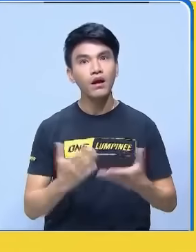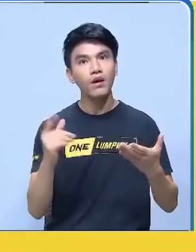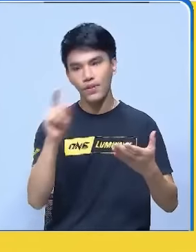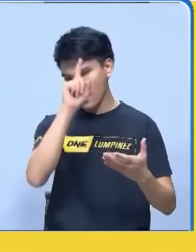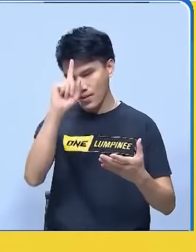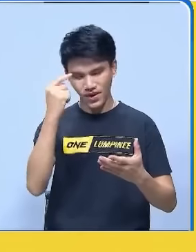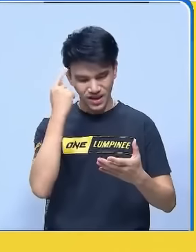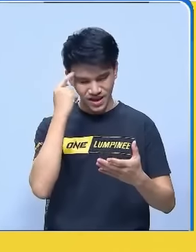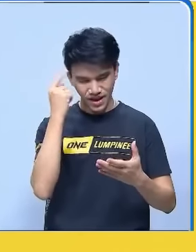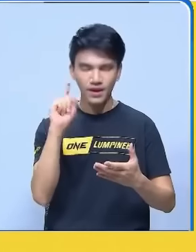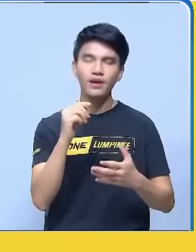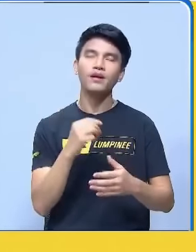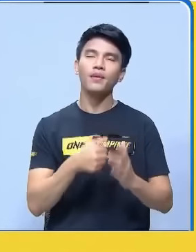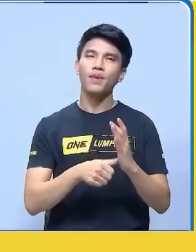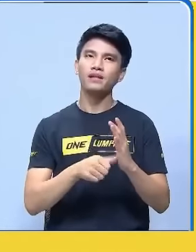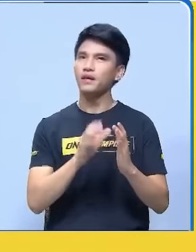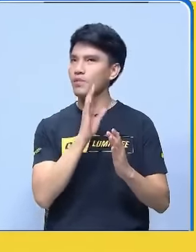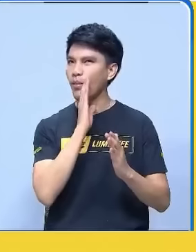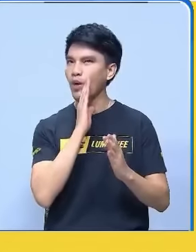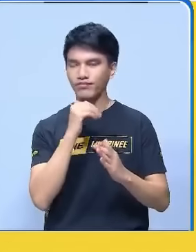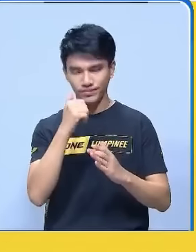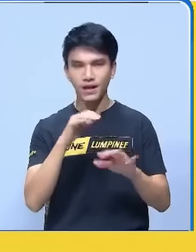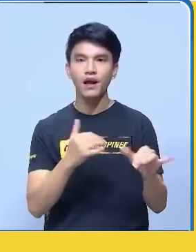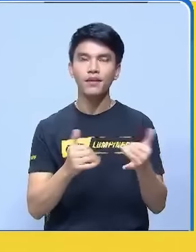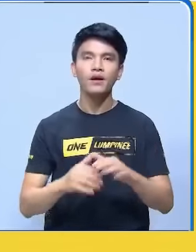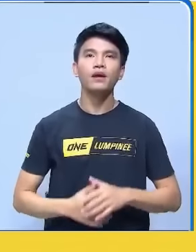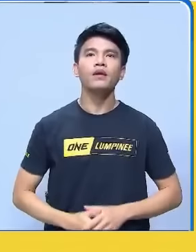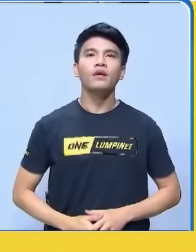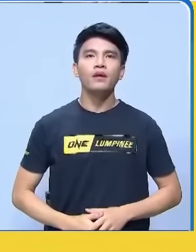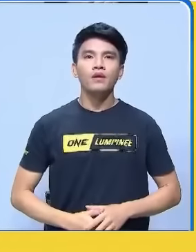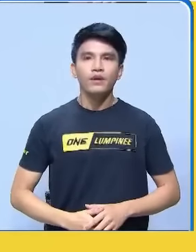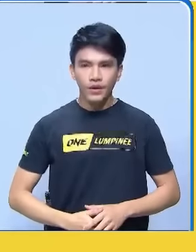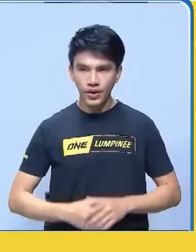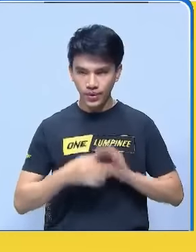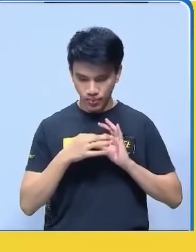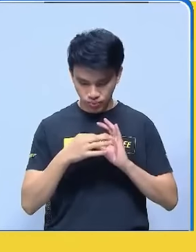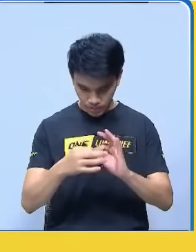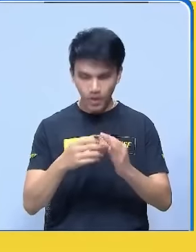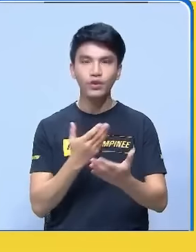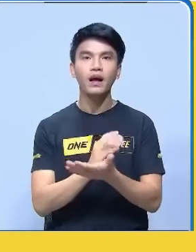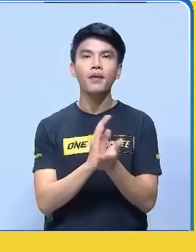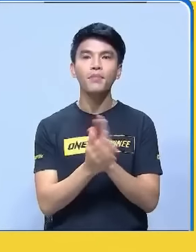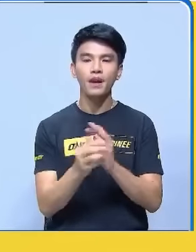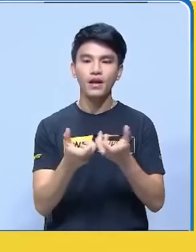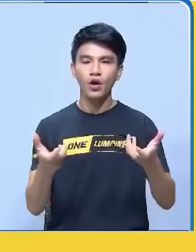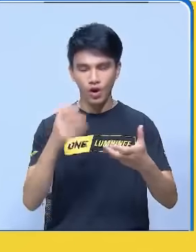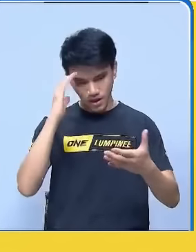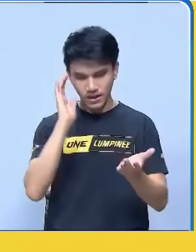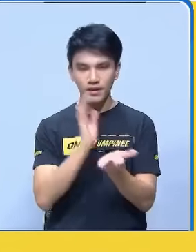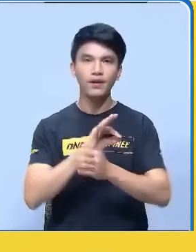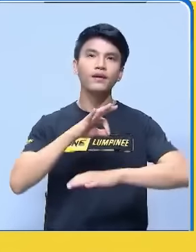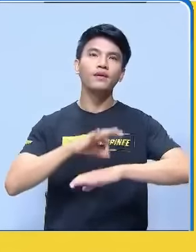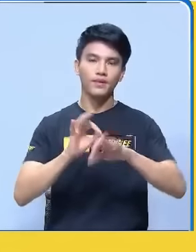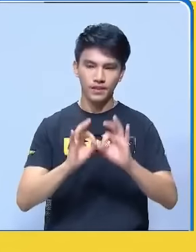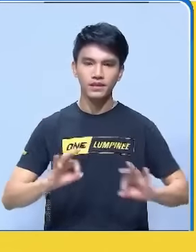จจะมีการสำแดงภาษีเท็จหรือไม่และอ้างว่าเกี่ยวข้องกับการฟอกเงินให้ตำรวจระดับสูงในพื้นที่ภ